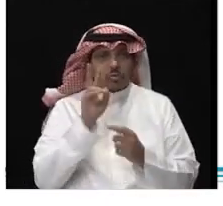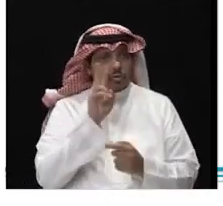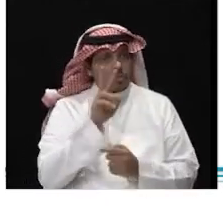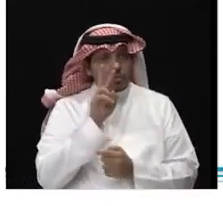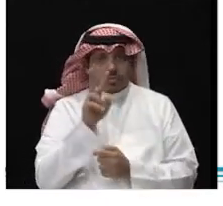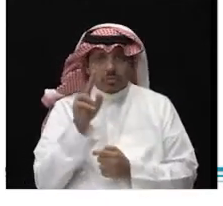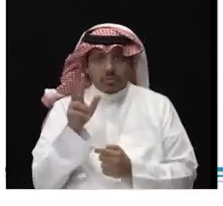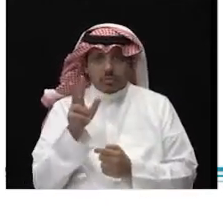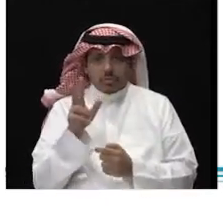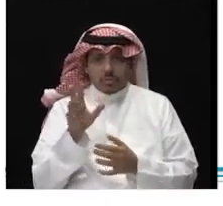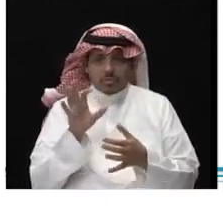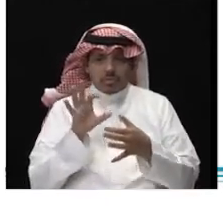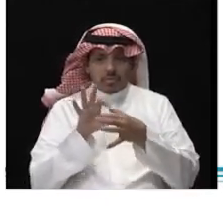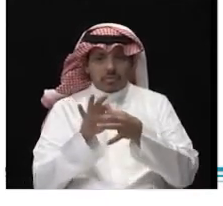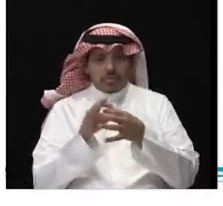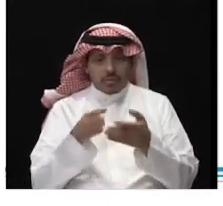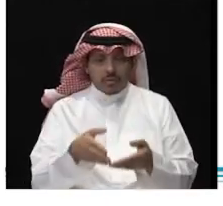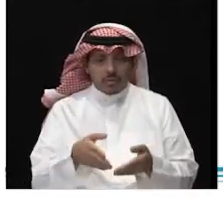لهذا اليوم.